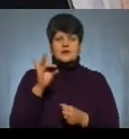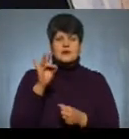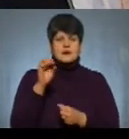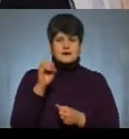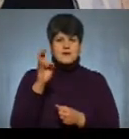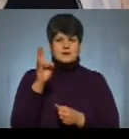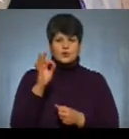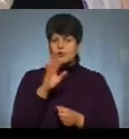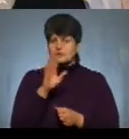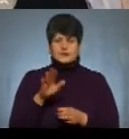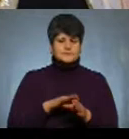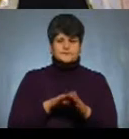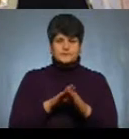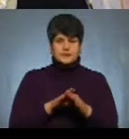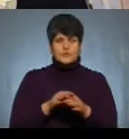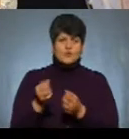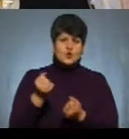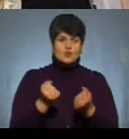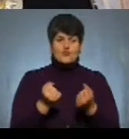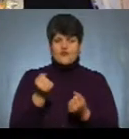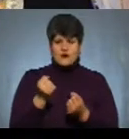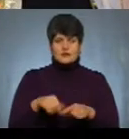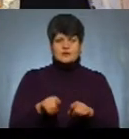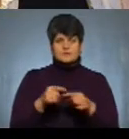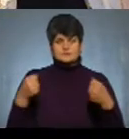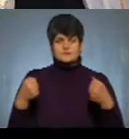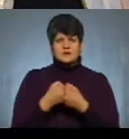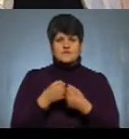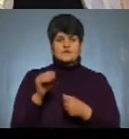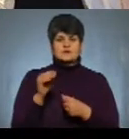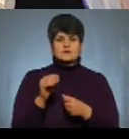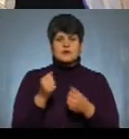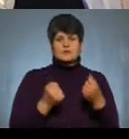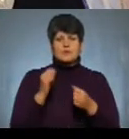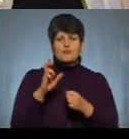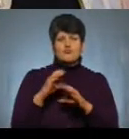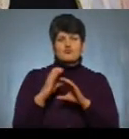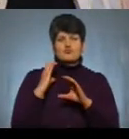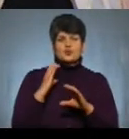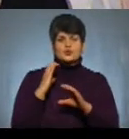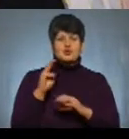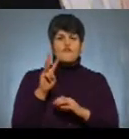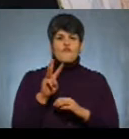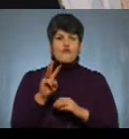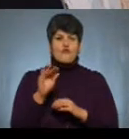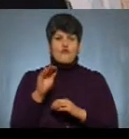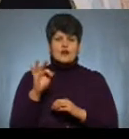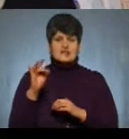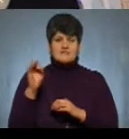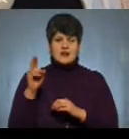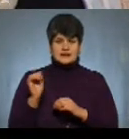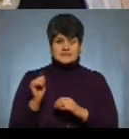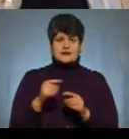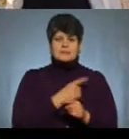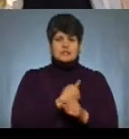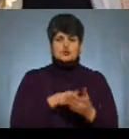Рено не справився з керуванням і також здійснив зникнення з автомобілем Volkswagen з бусом. За попередньою інформацією,